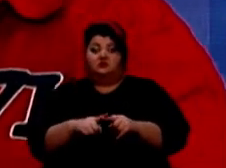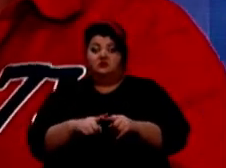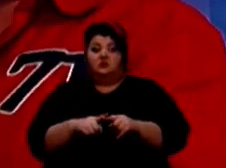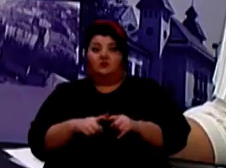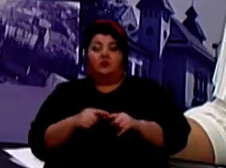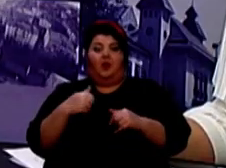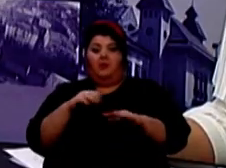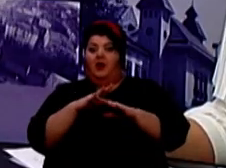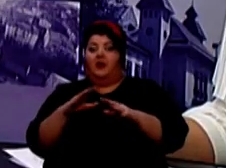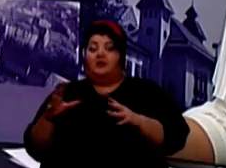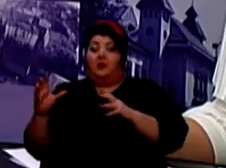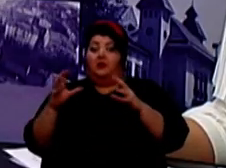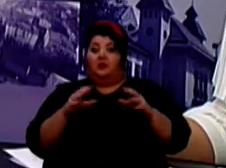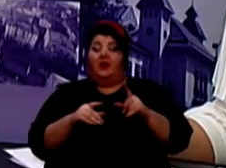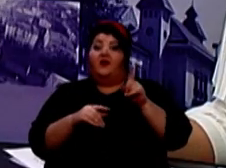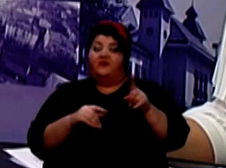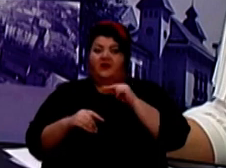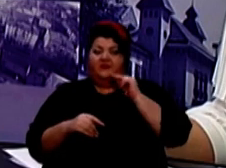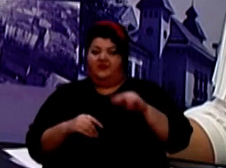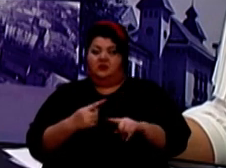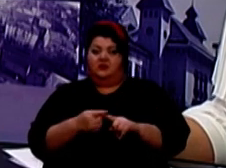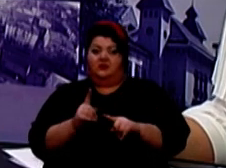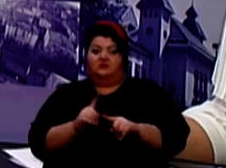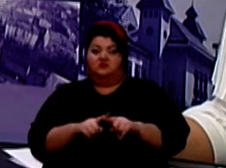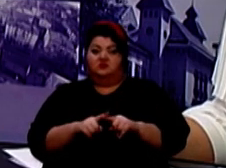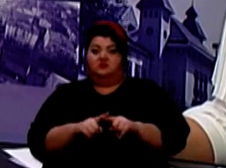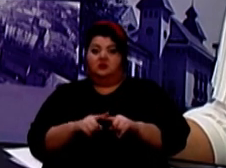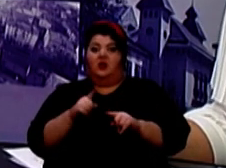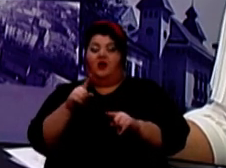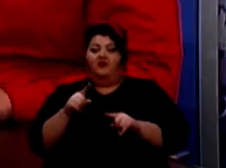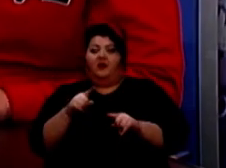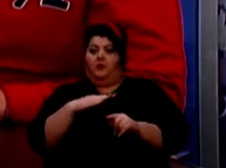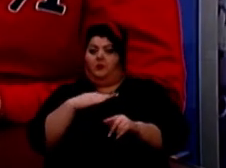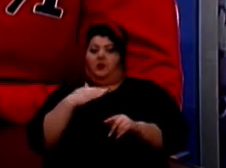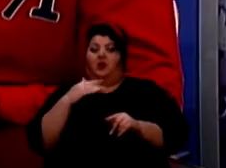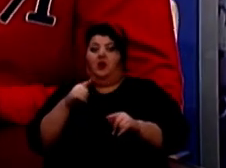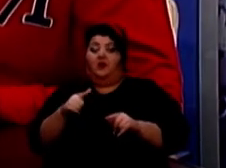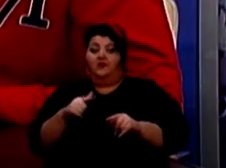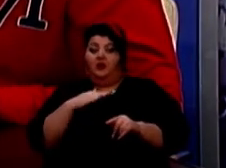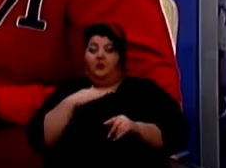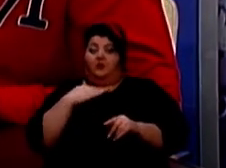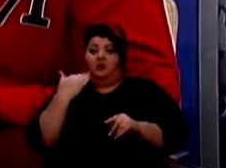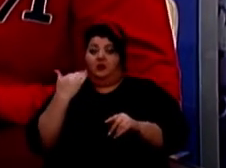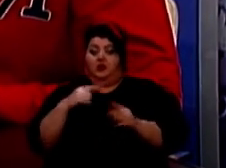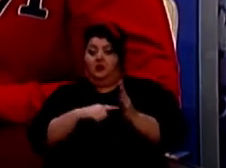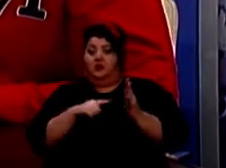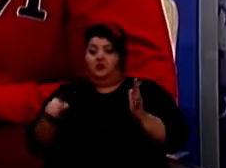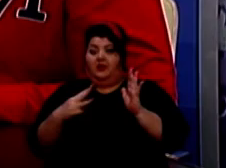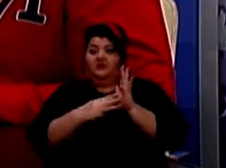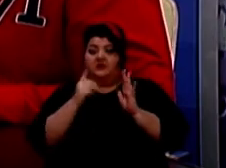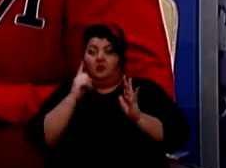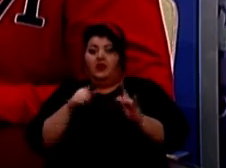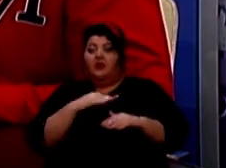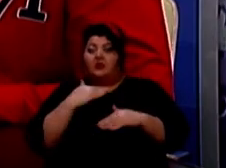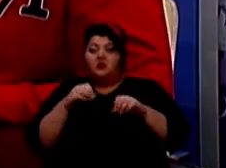Ви не перевізники, а саме ви винні в цьому. Ні, Олександр Сергійович, ви проігнорували нас. Ви нас ігноруєте на протягом останніх 8 місяців. І не хочете